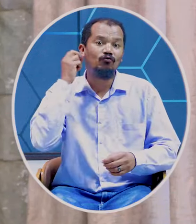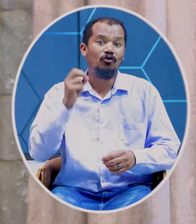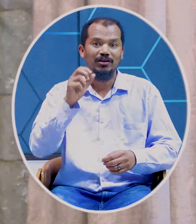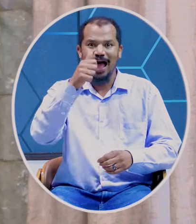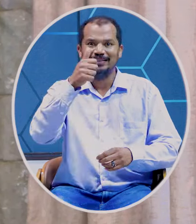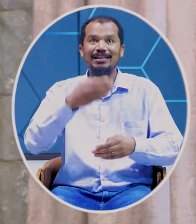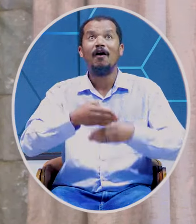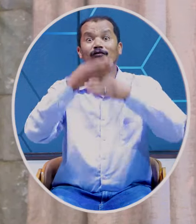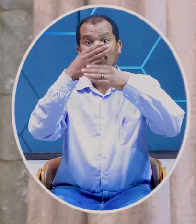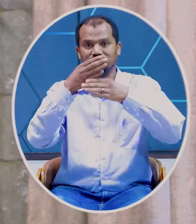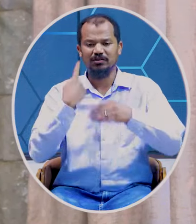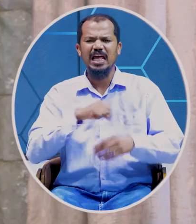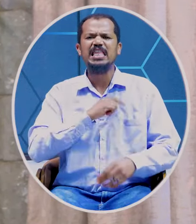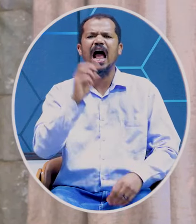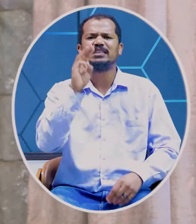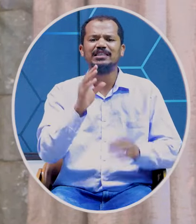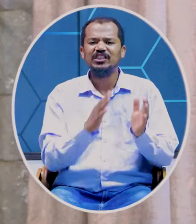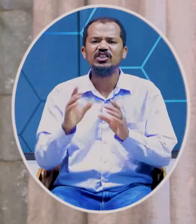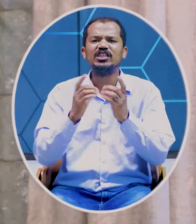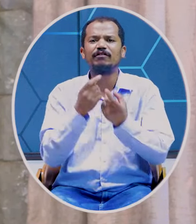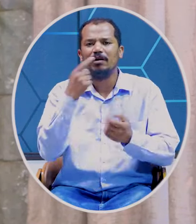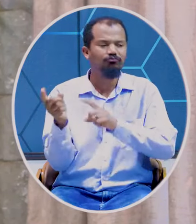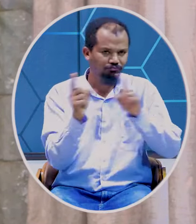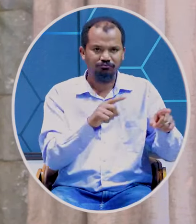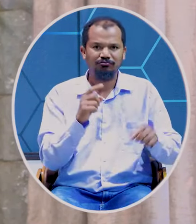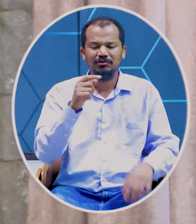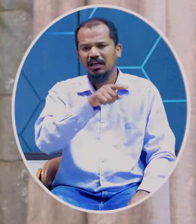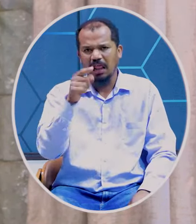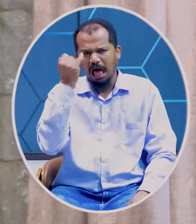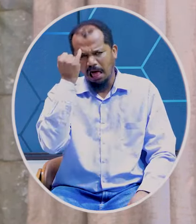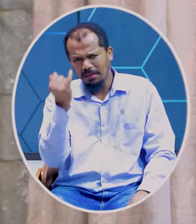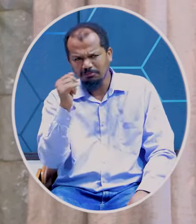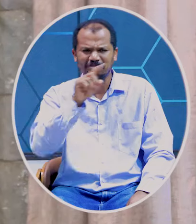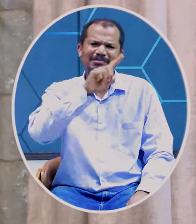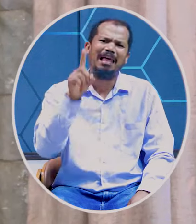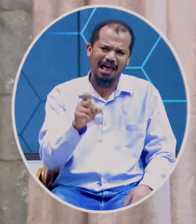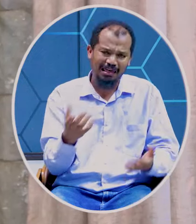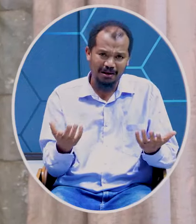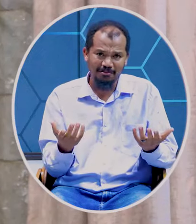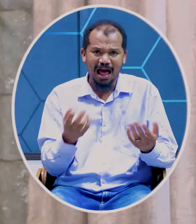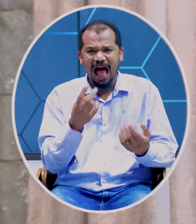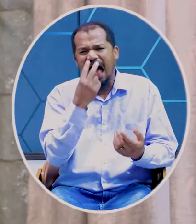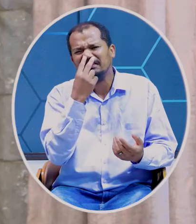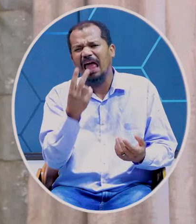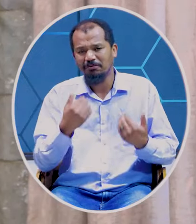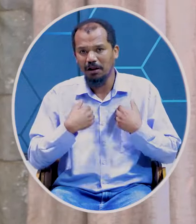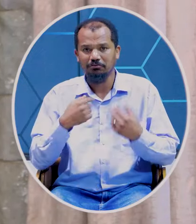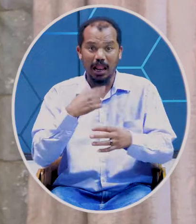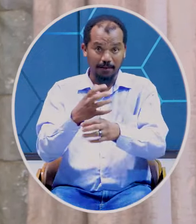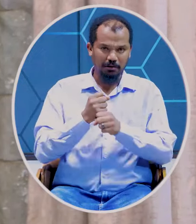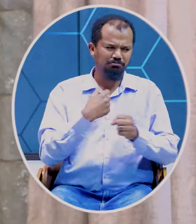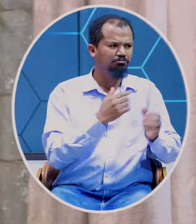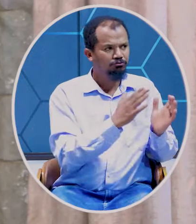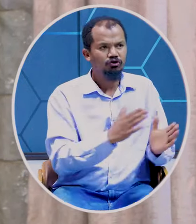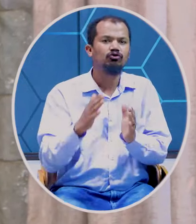ህንፃ 10ኛ ፎቅ ላይ እኛ ዝግጅት ክፍል ብላችሁ ብቅ በሉ። ከእናንተ ሀሳብም ጥያቄ እንደ አስተያየቶቻችሁንም